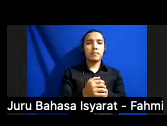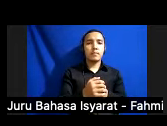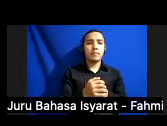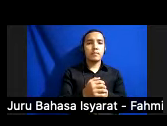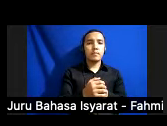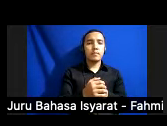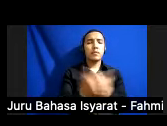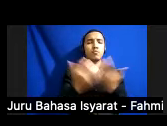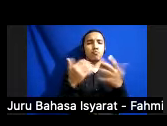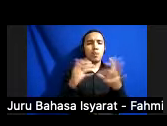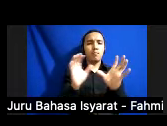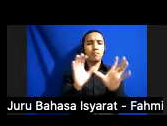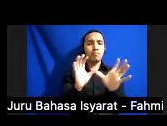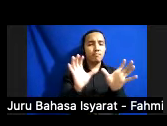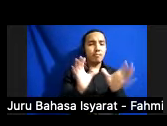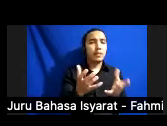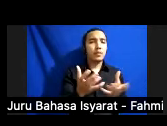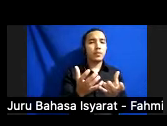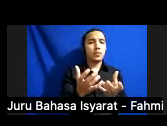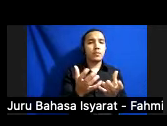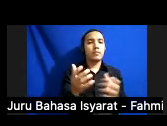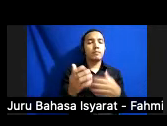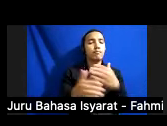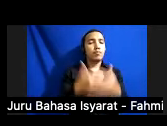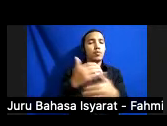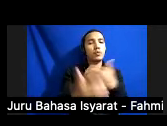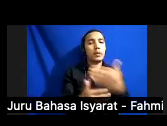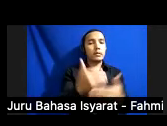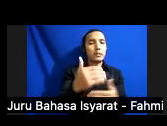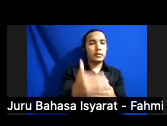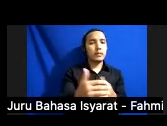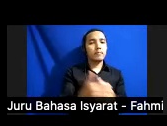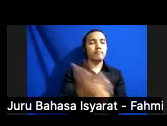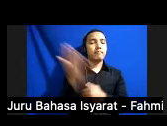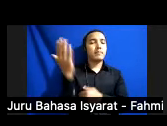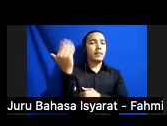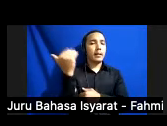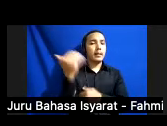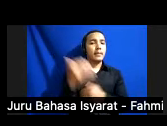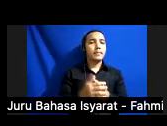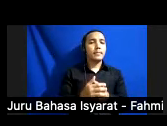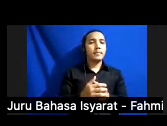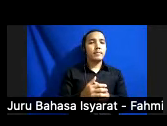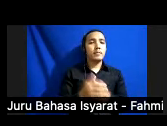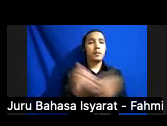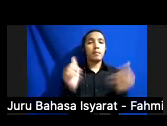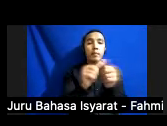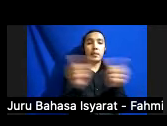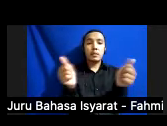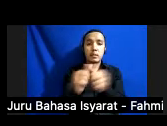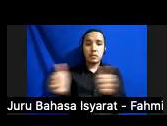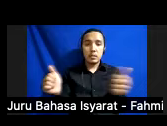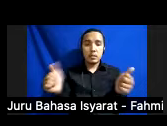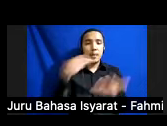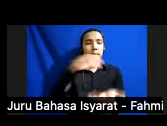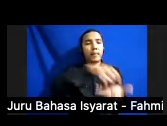membantu itu proses kemarin tuh pembersihan tempat, pengusungan